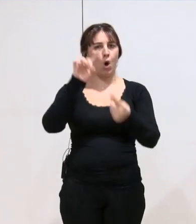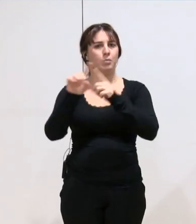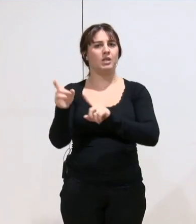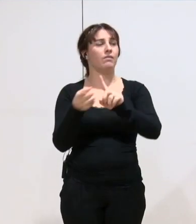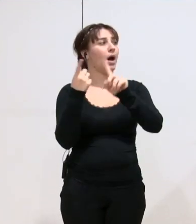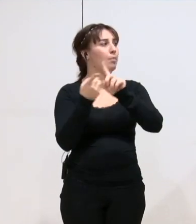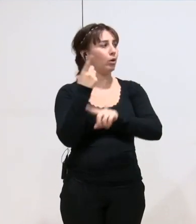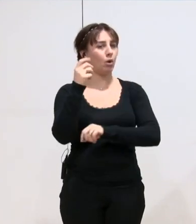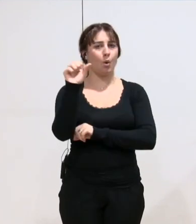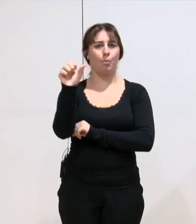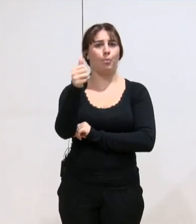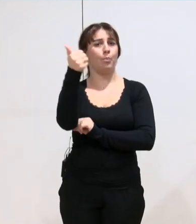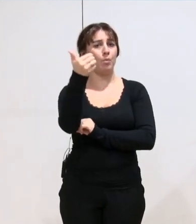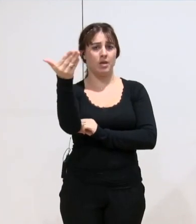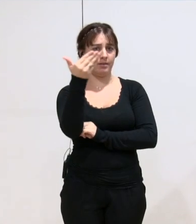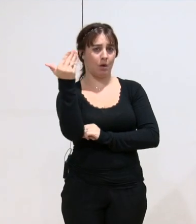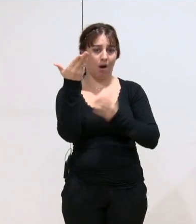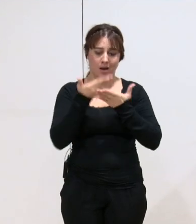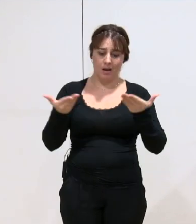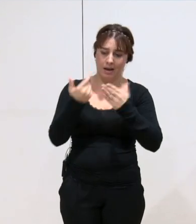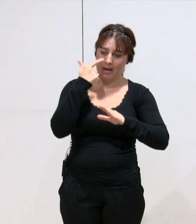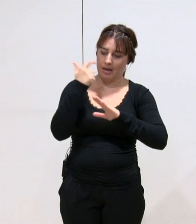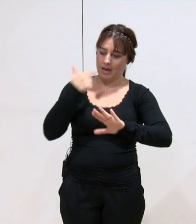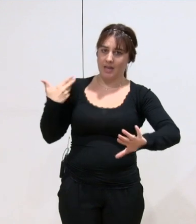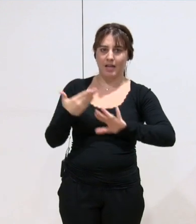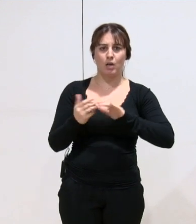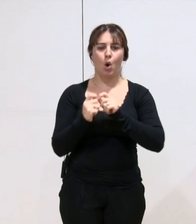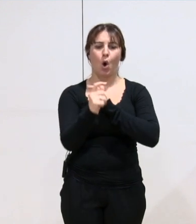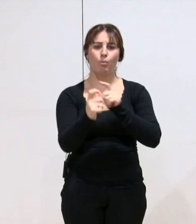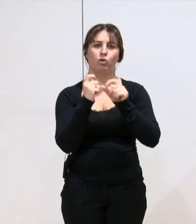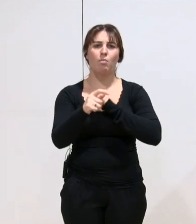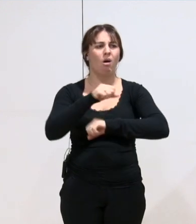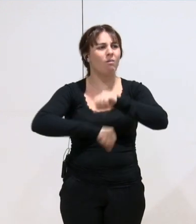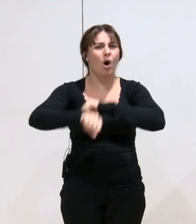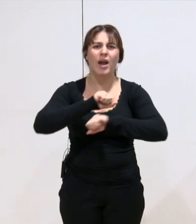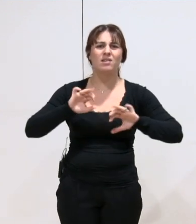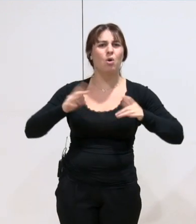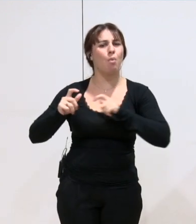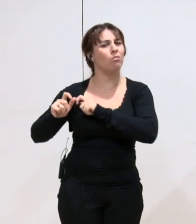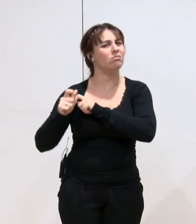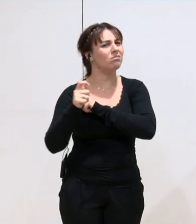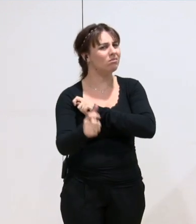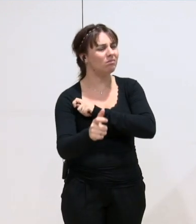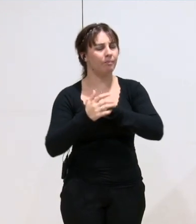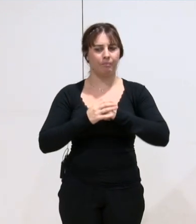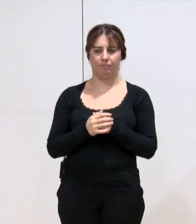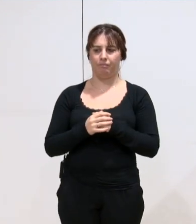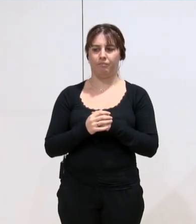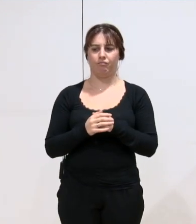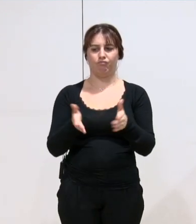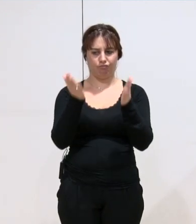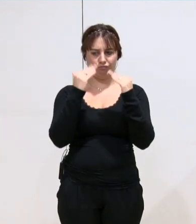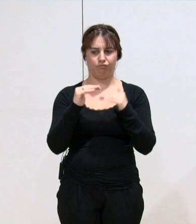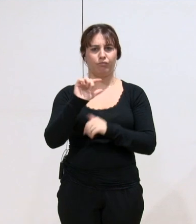Le premier, d'établir un état des lieux, des modalités de remboursement des frais de mission des élus. Et dans une deuxième